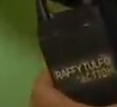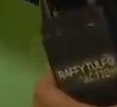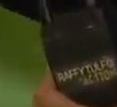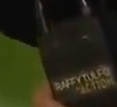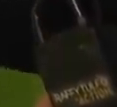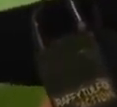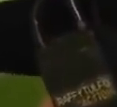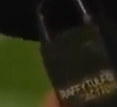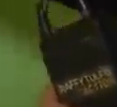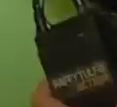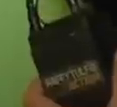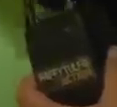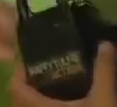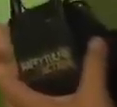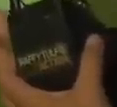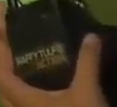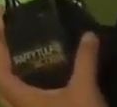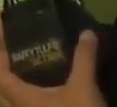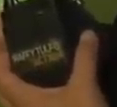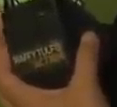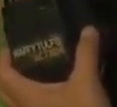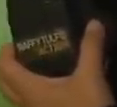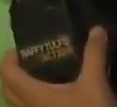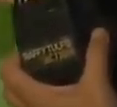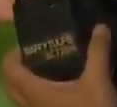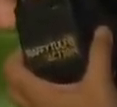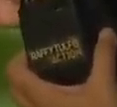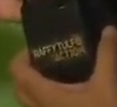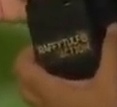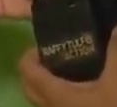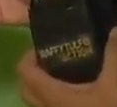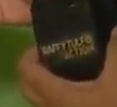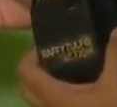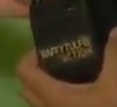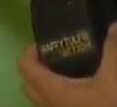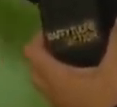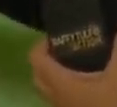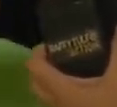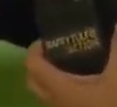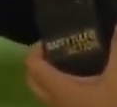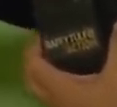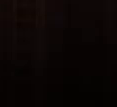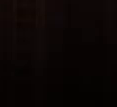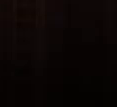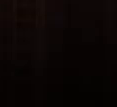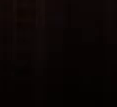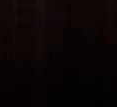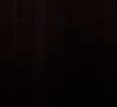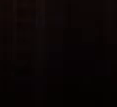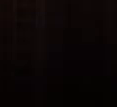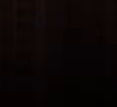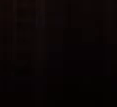po, merong mga witness para mas tumibay po. Yes, ang magiging kaso po laban po kay Chairman. Tutulungan po namin kayo.